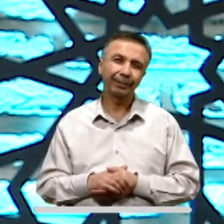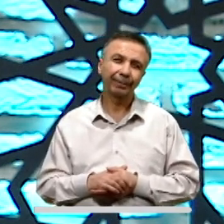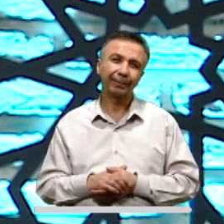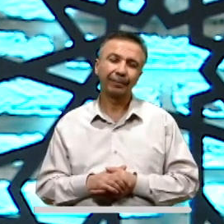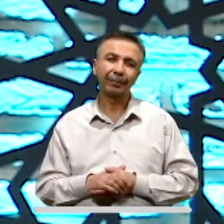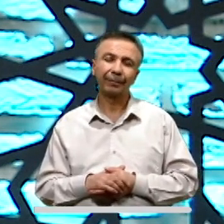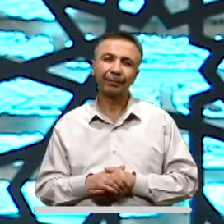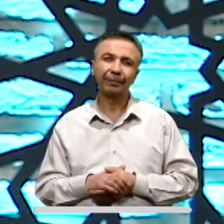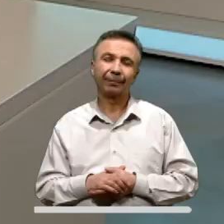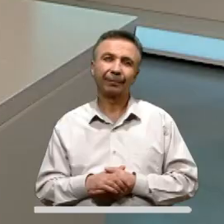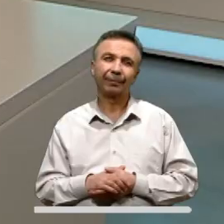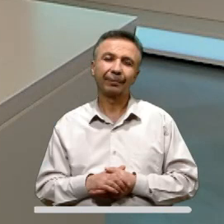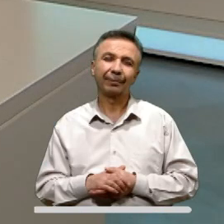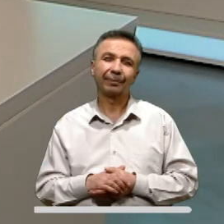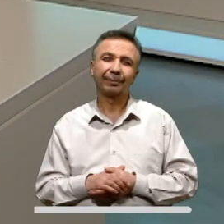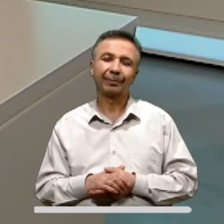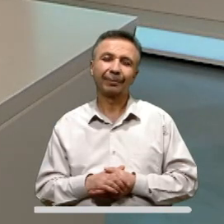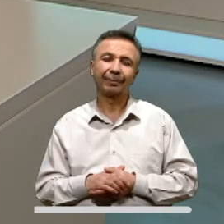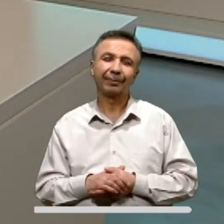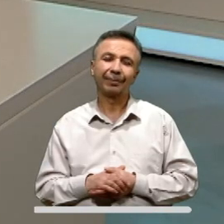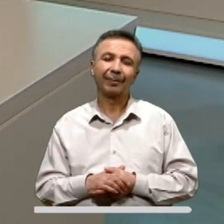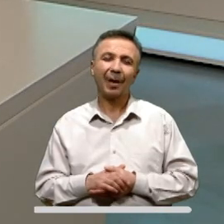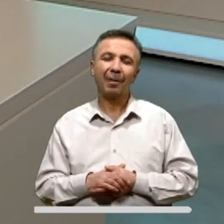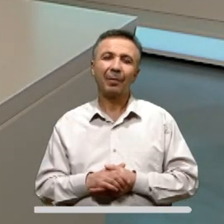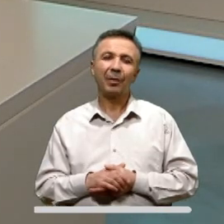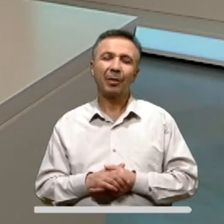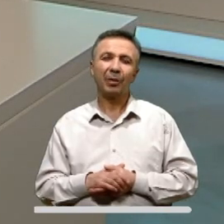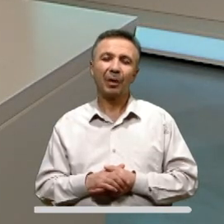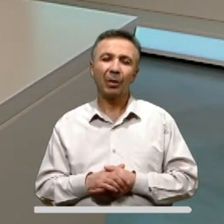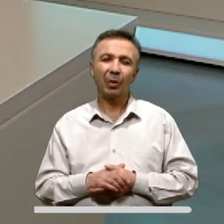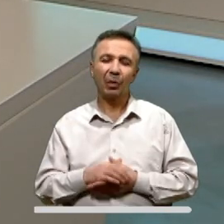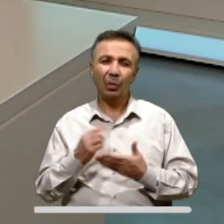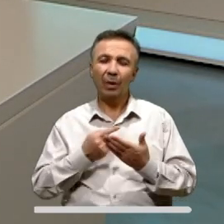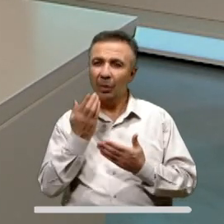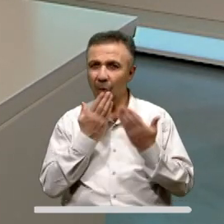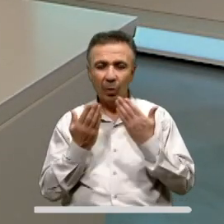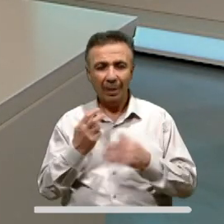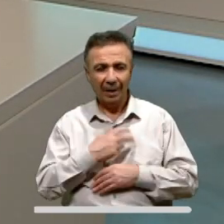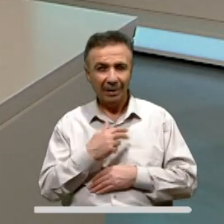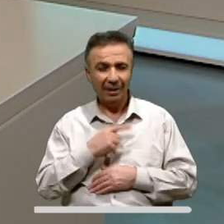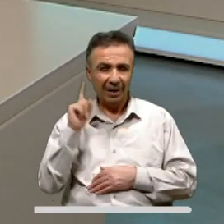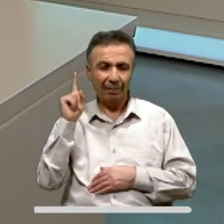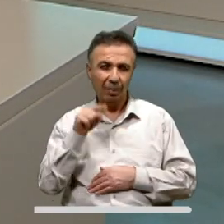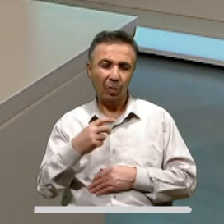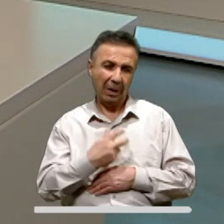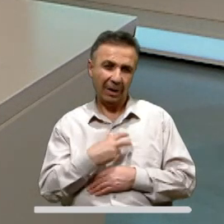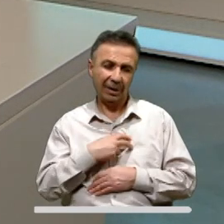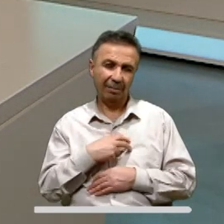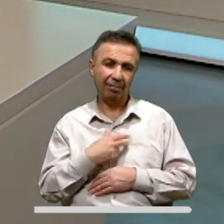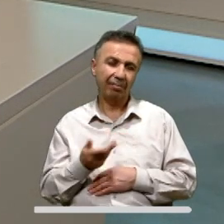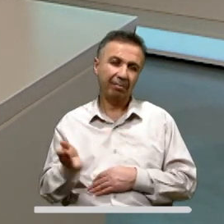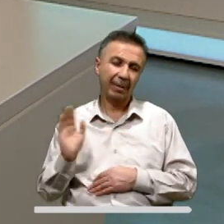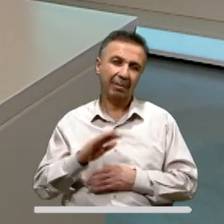Hayırlı akşamlar. Evet. Bu da bir aşk ama. Okuma aşkı. Değil mi? Evet. Rabbim bu aşkın bir